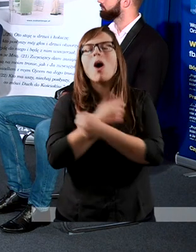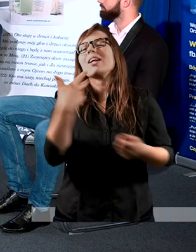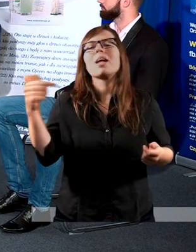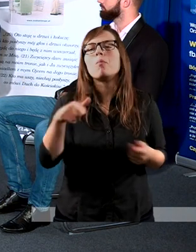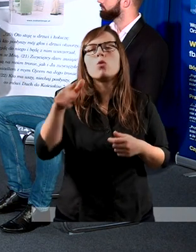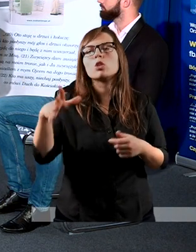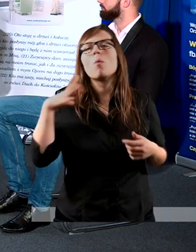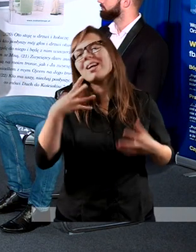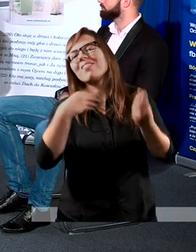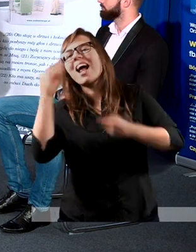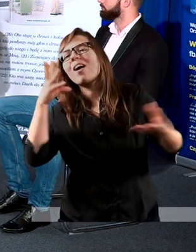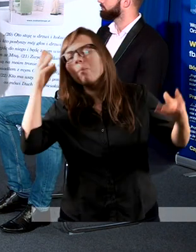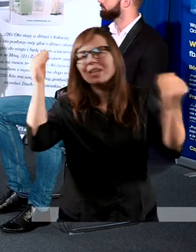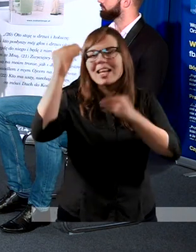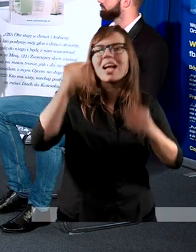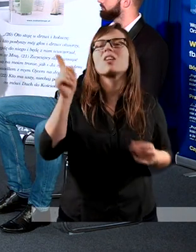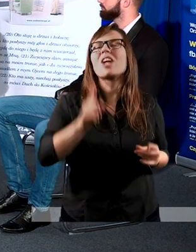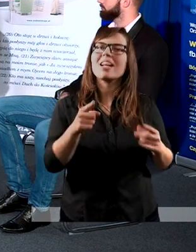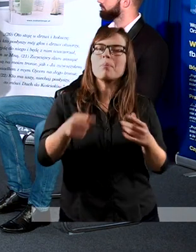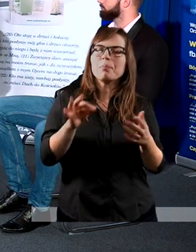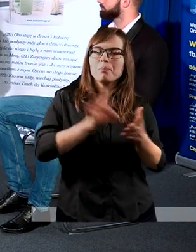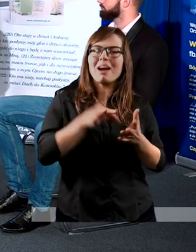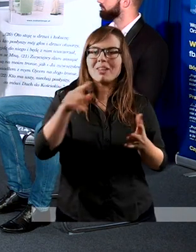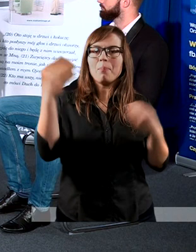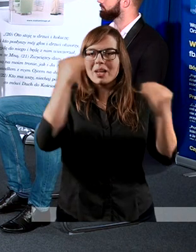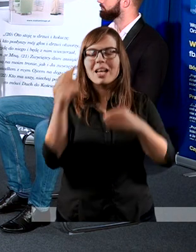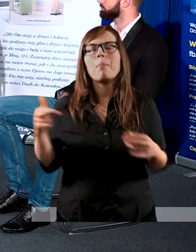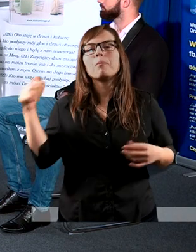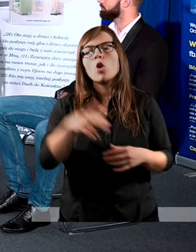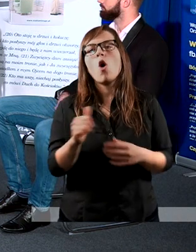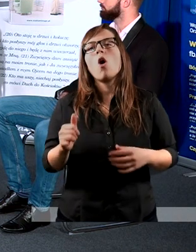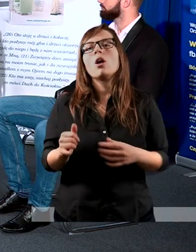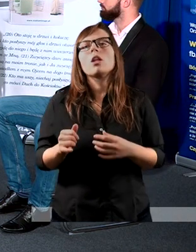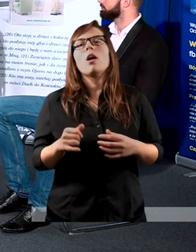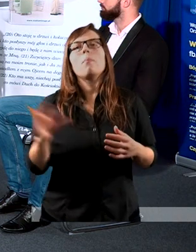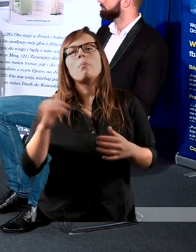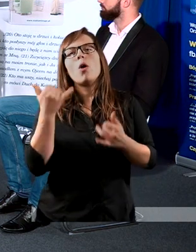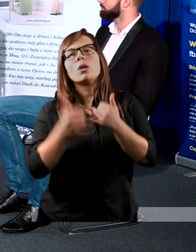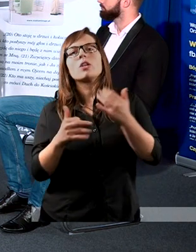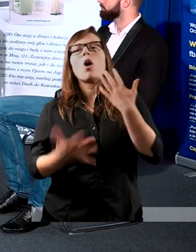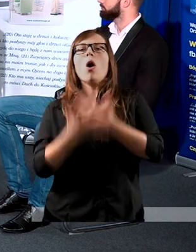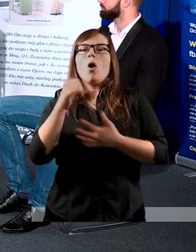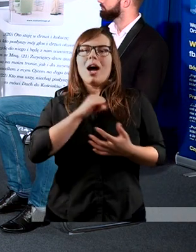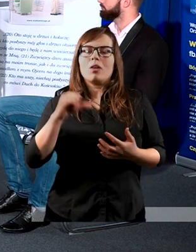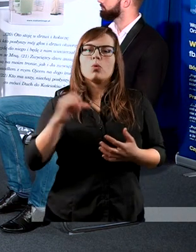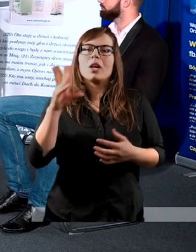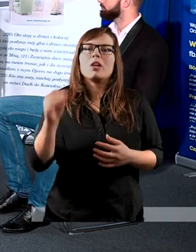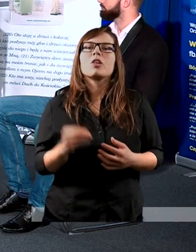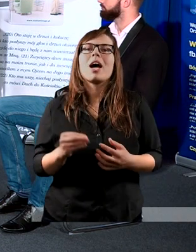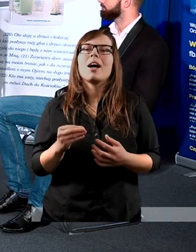Nie musi to być z wielką przesadą, a czasami tak jest, że ta przesada sama przychodzi, bo jeżeli okazuje się, że